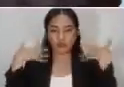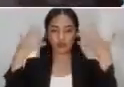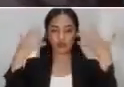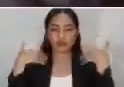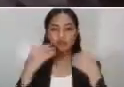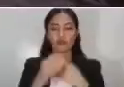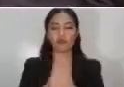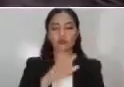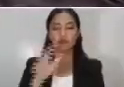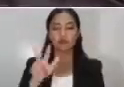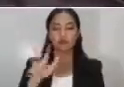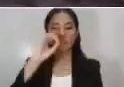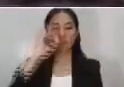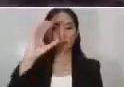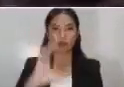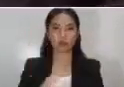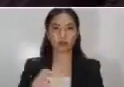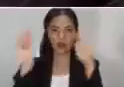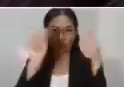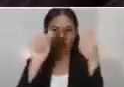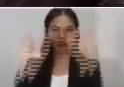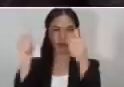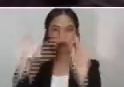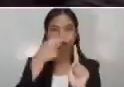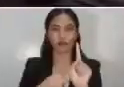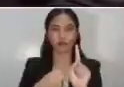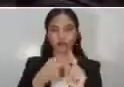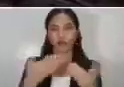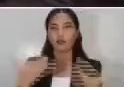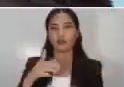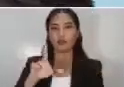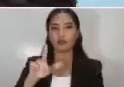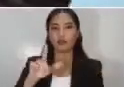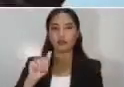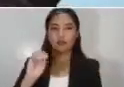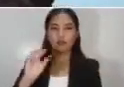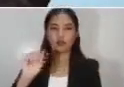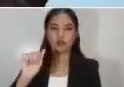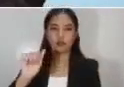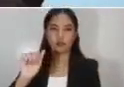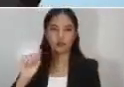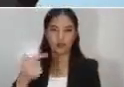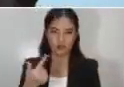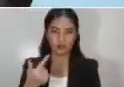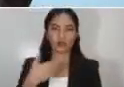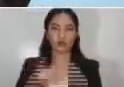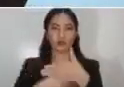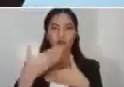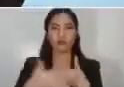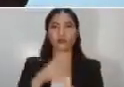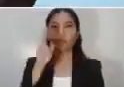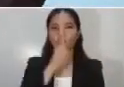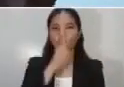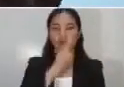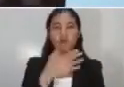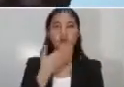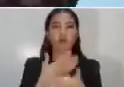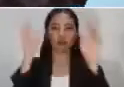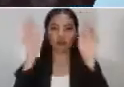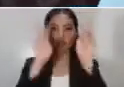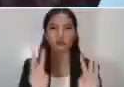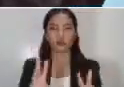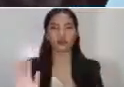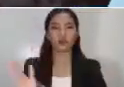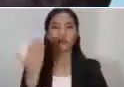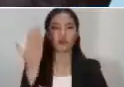Dulot naman ng mga isolated thunderstorms, lalo na pagdating ng hapon. Nasa 33 degrees Celsius naman ang maximum air temperatures sa